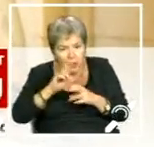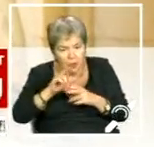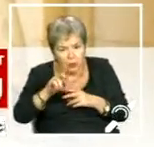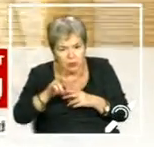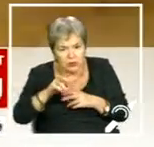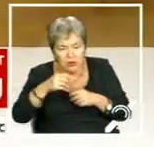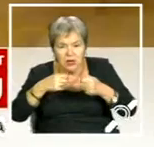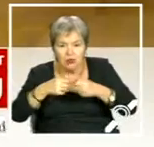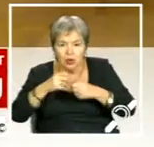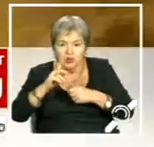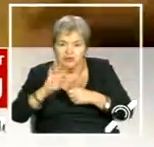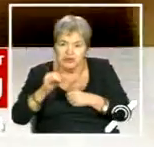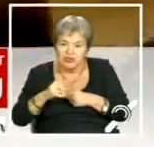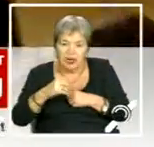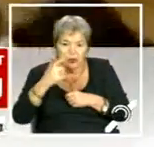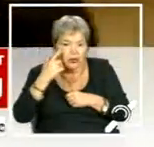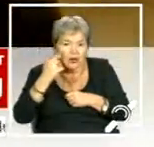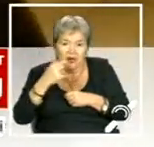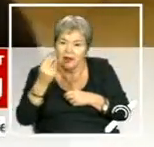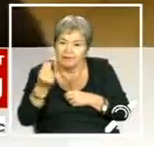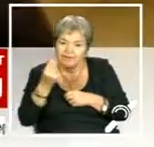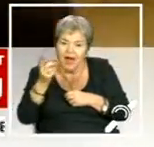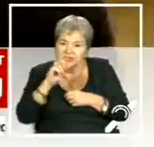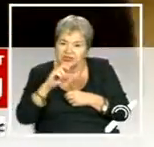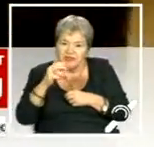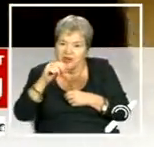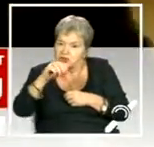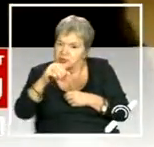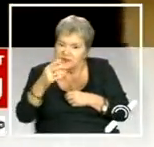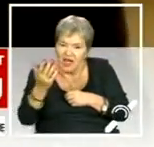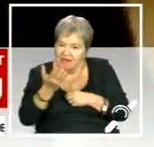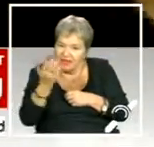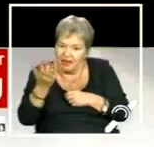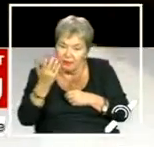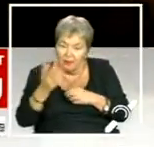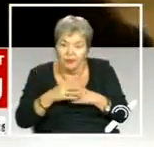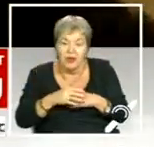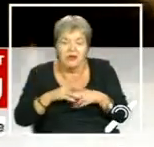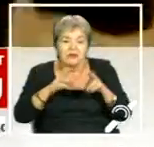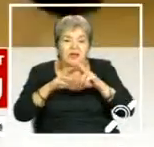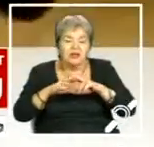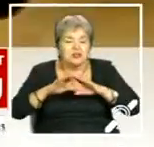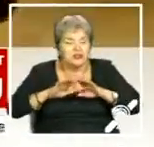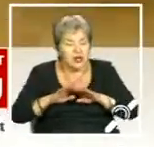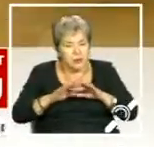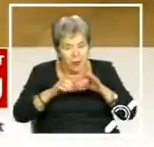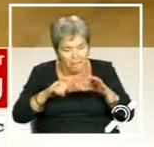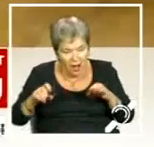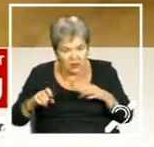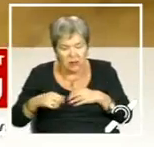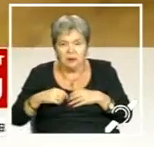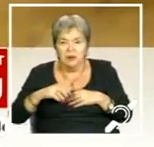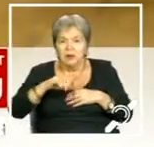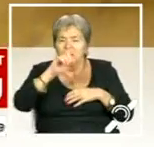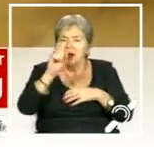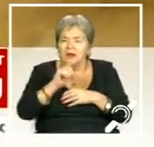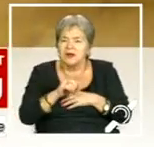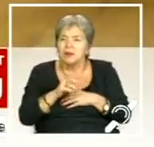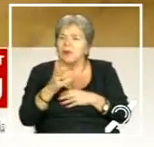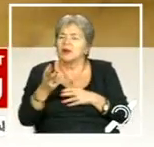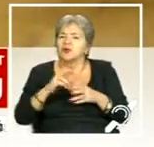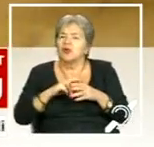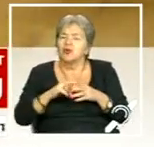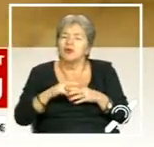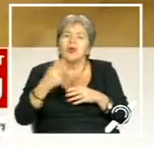avea astăzi și alte probleme. Stăteam în bancă cu domnul Vâlceanu, s-a așezat lângă mine să mă întrebe, mă rog, de situația politică